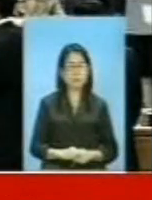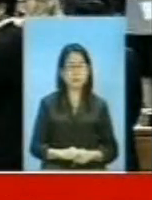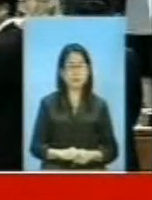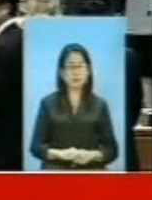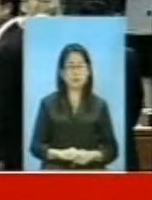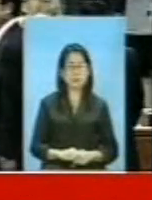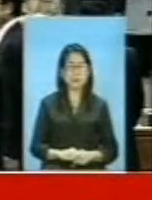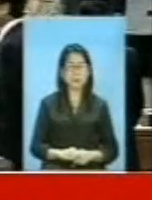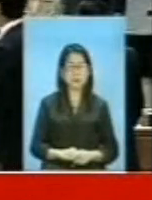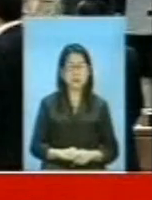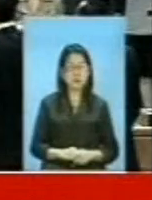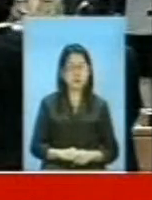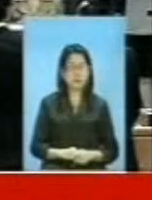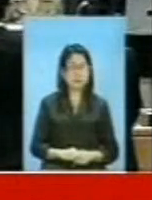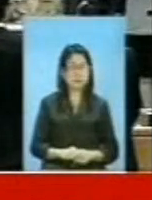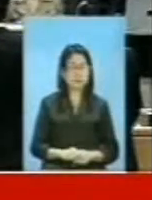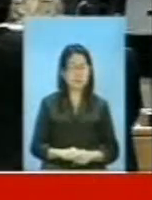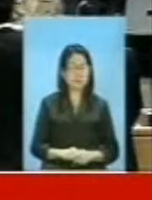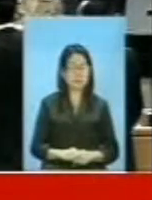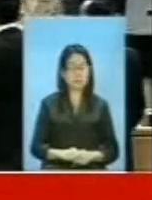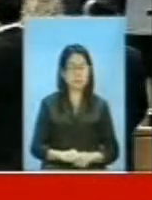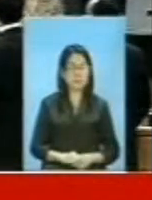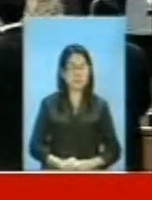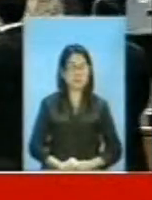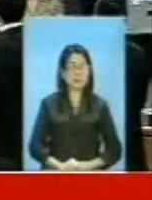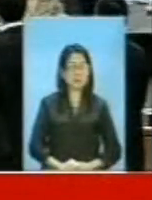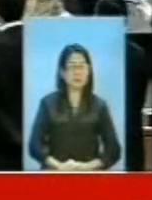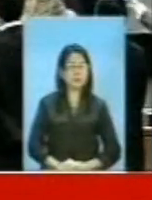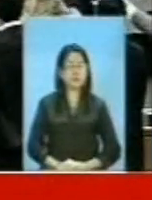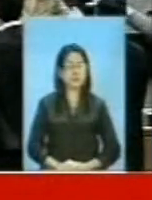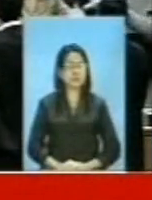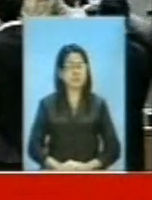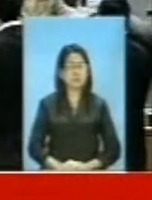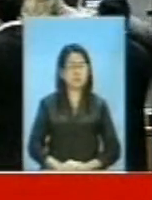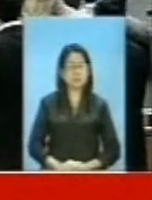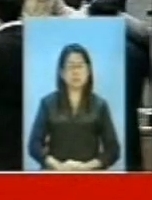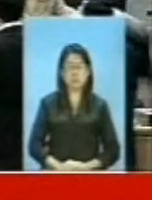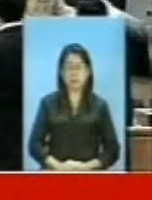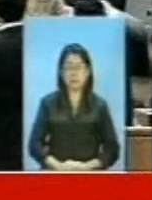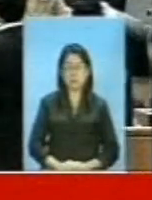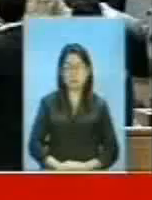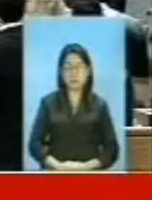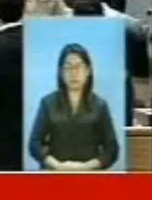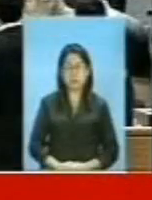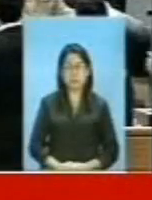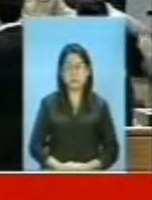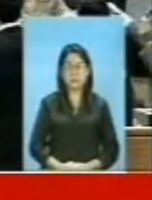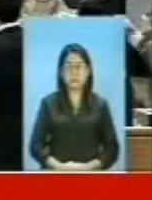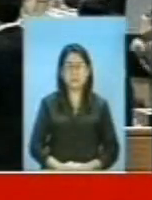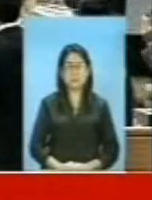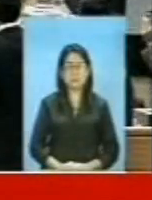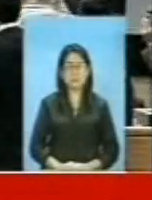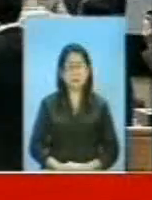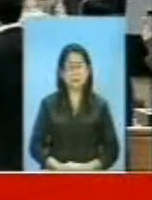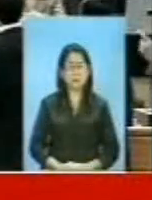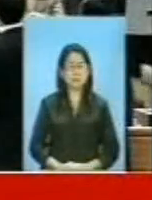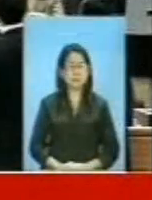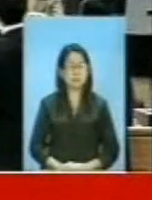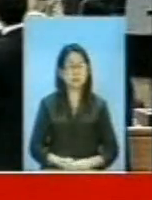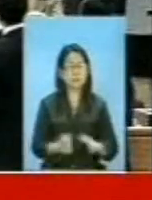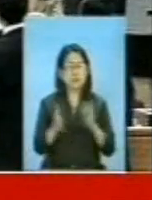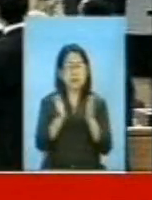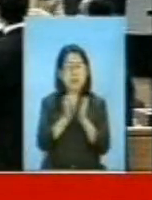อนนั้นก็ถูกประณามระดับหนึ่งนะแต่อาจารย์ยังถือว่าเขายังอยู่ในกรอบของเขาคืออยู่ข้างล่าง ไม ่ได้ขึ้นบัลลัง ก ์บัลลังก์